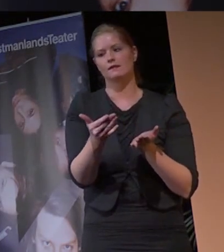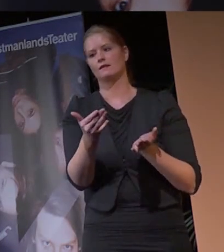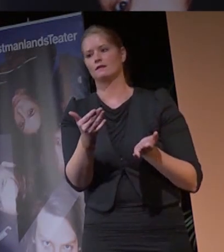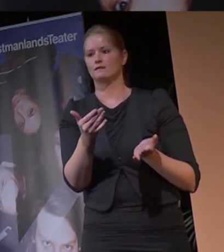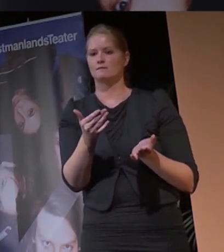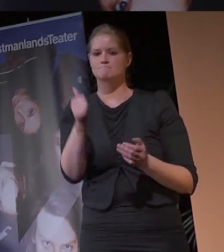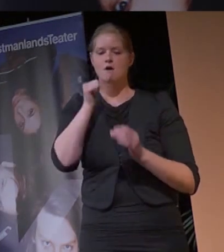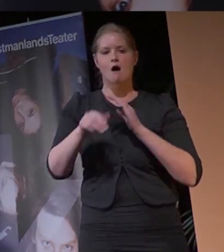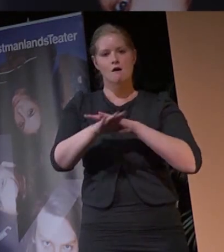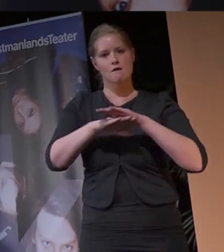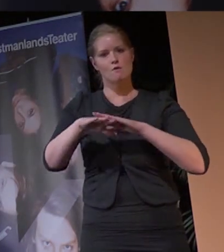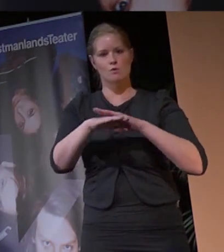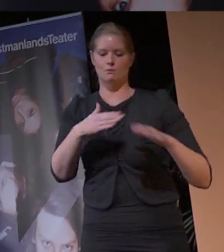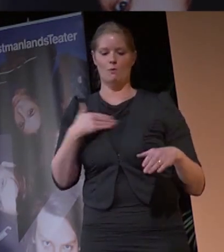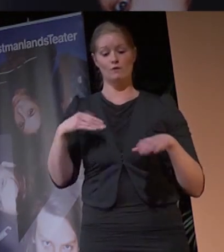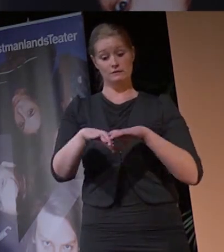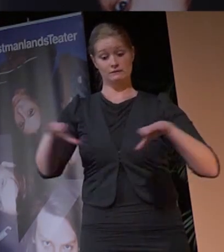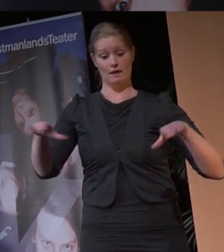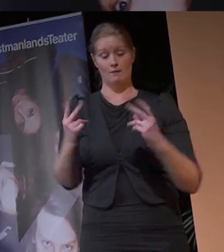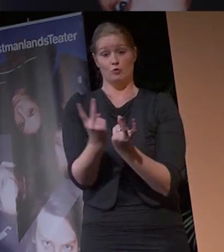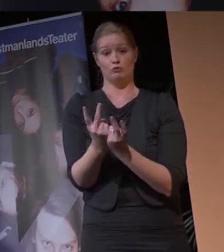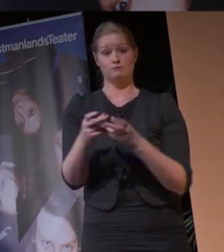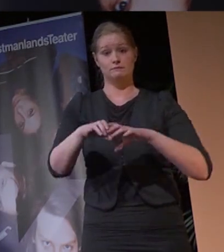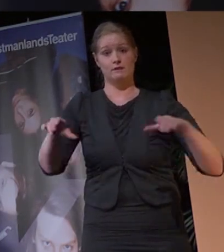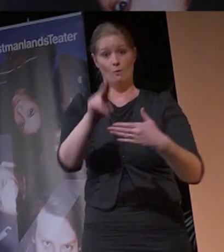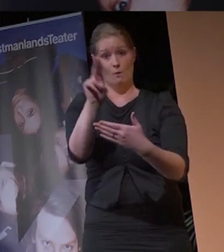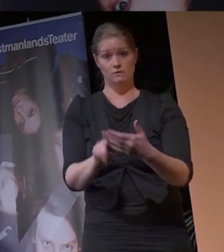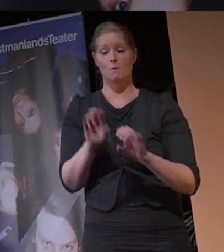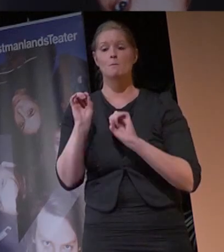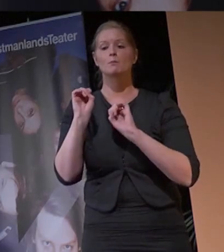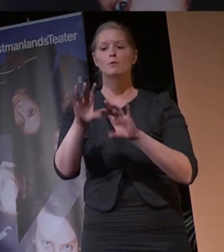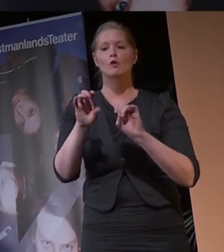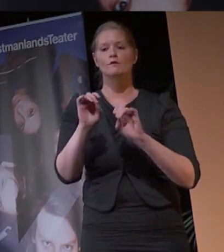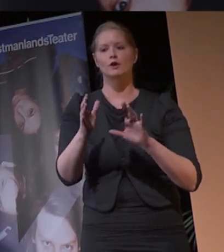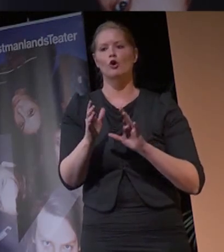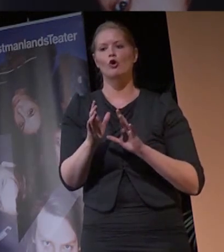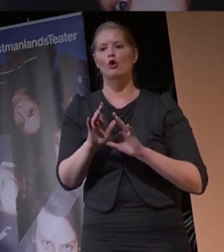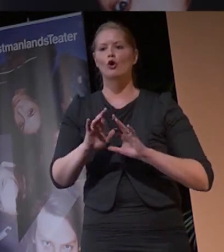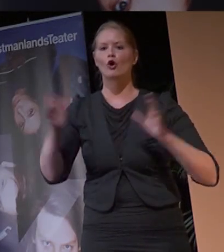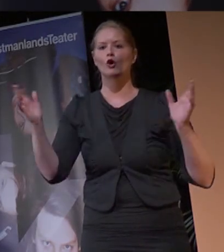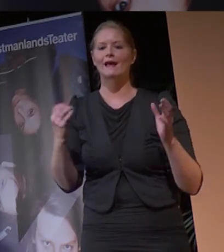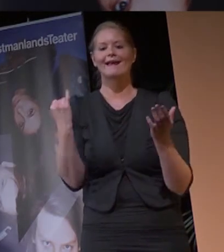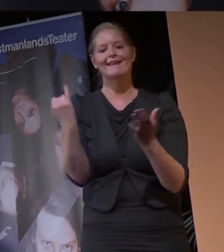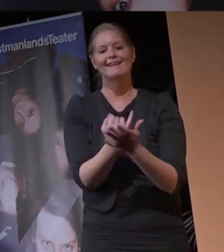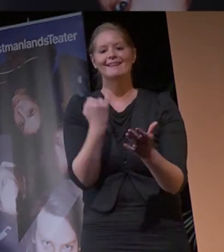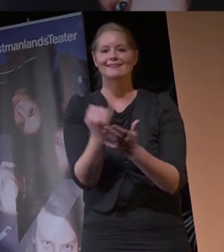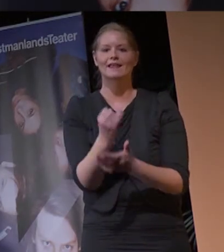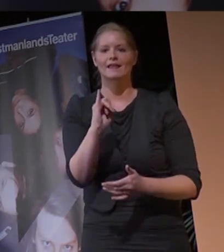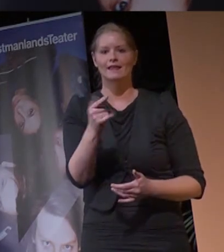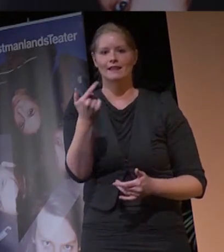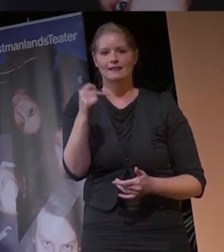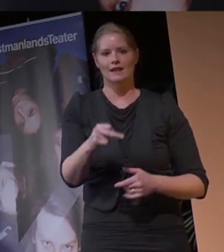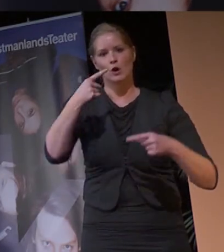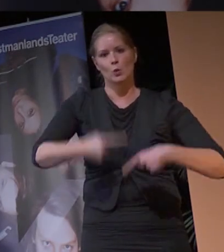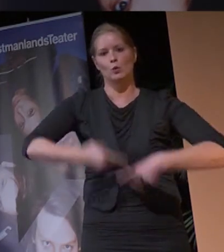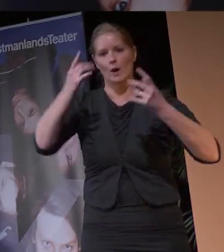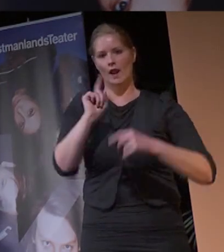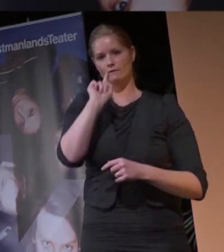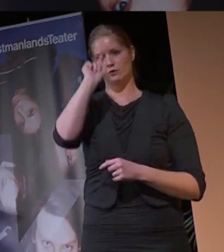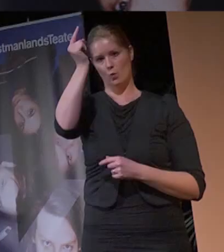scener. Så att scenkonsten bidrar till att öka den interkulturella förståelsen.